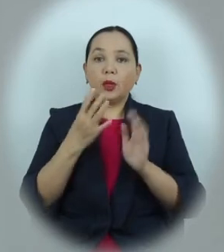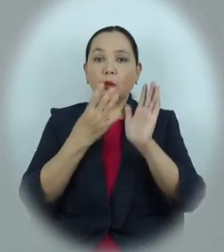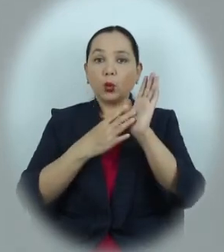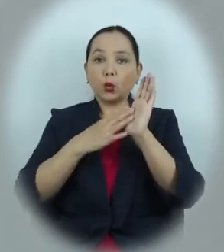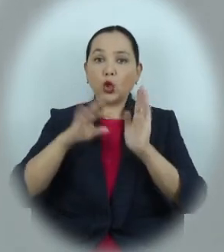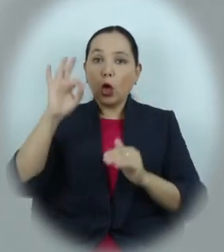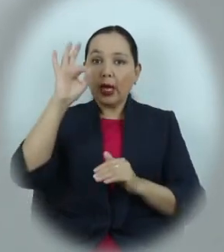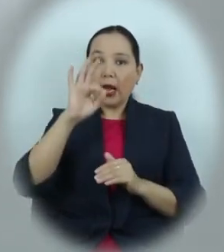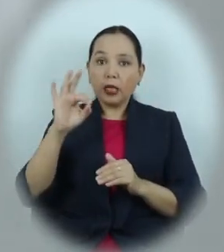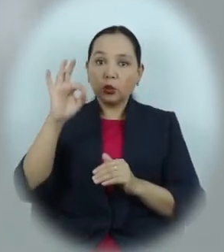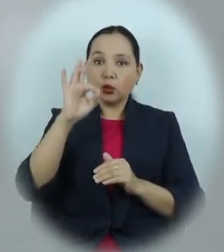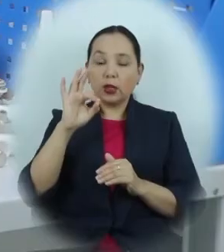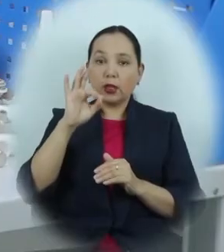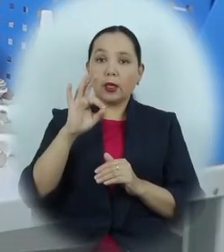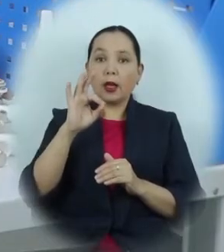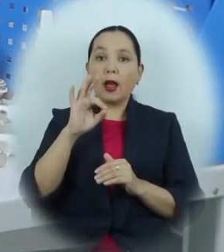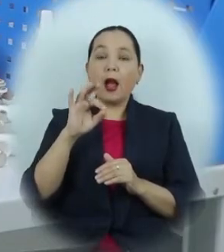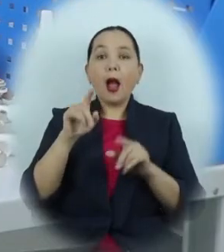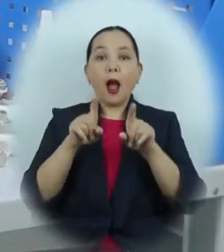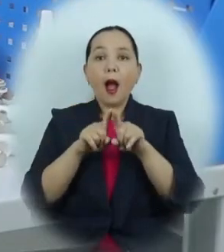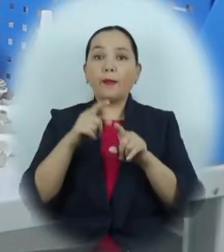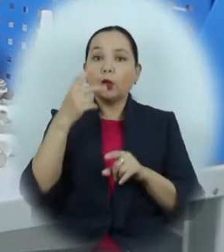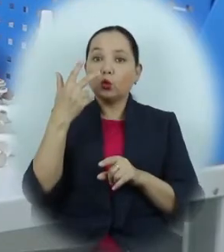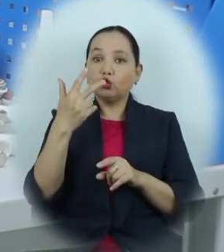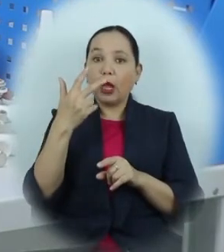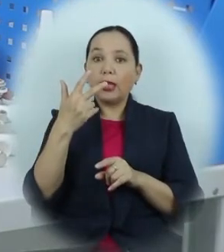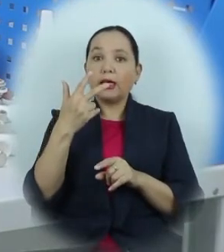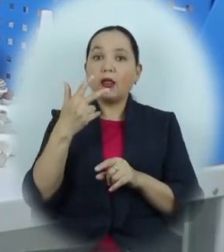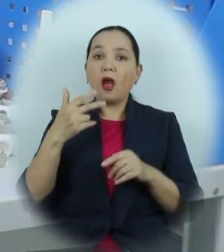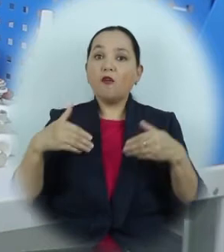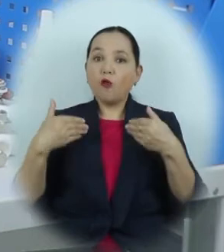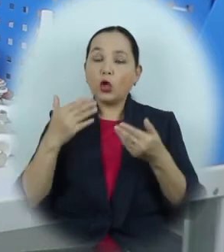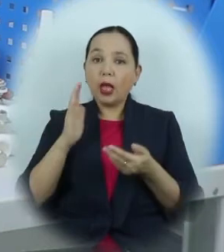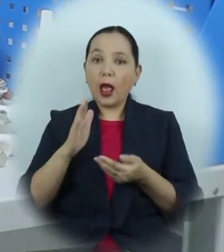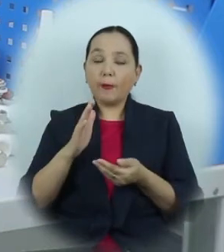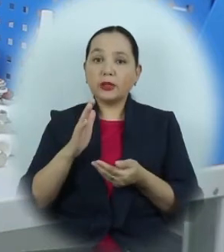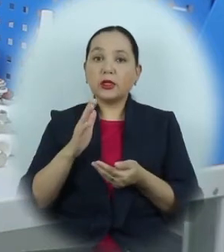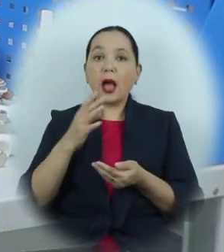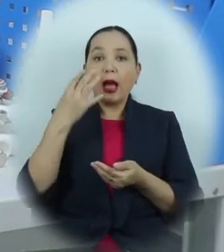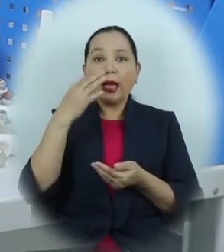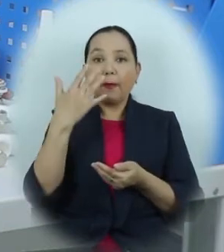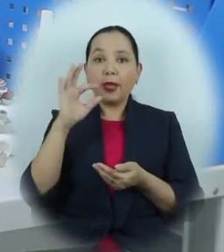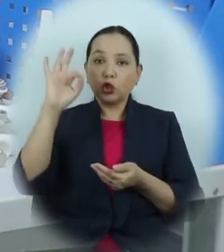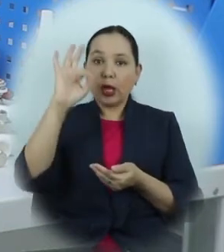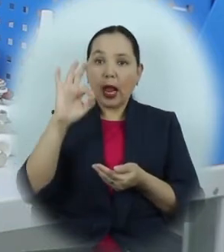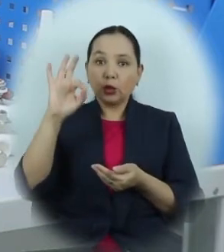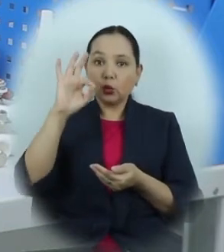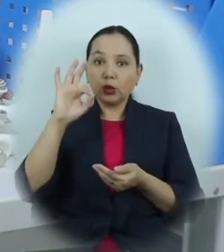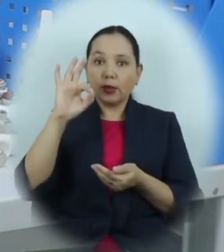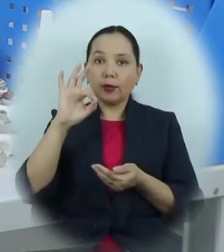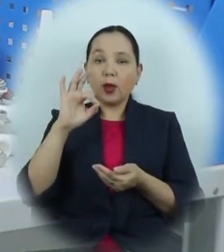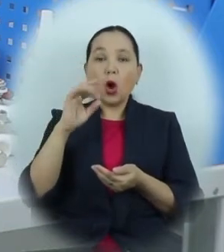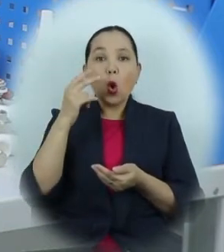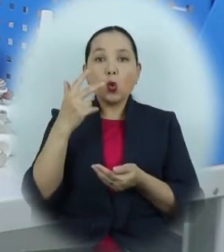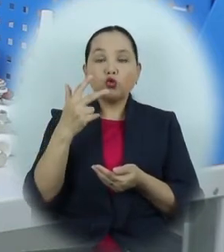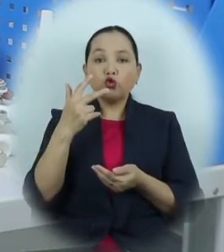90 gradusli hamda 3 taliklardan foydalanamiz. 45 gradusli mana 45 gradusli